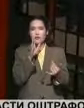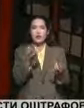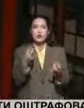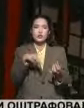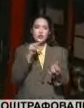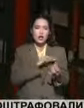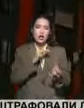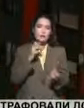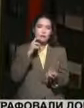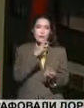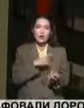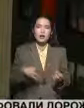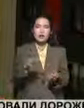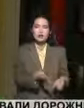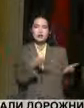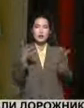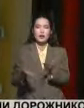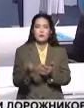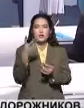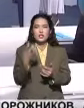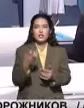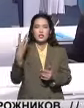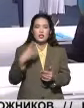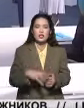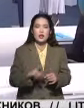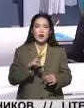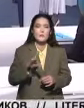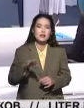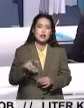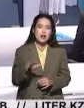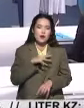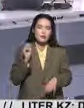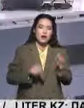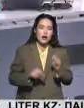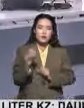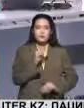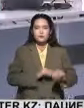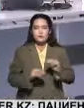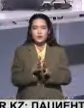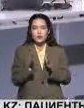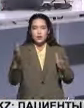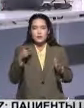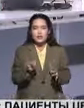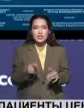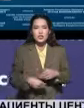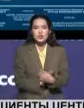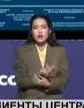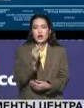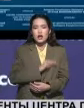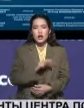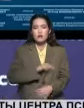в экономику региона привлечено 437 миллиардов тенге. Это позволило создать более 1000 новых рабочих